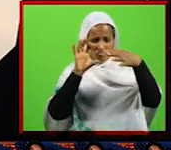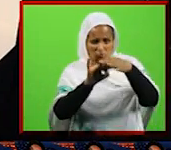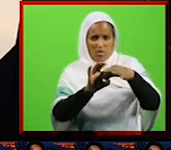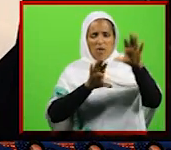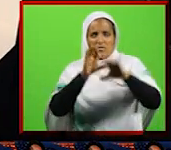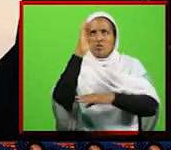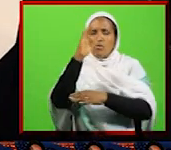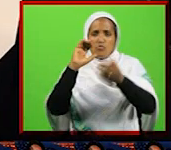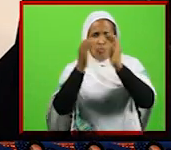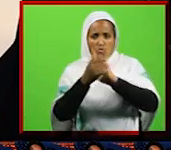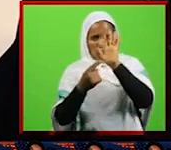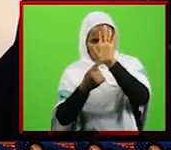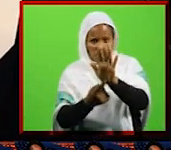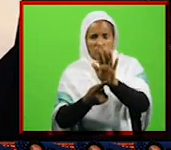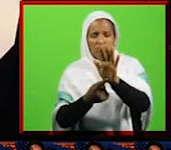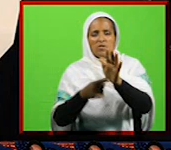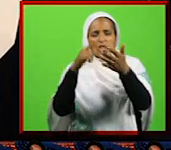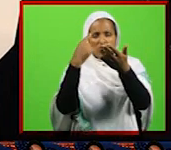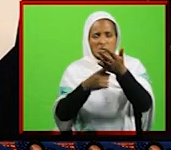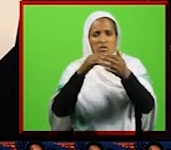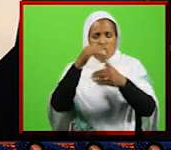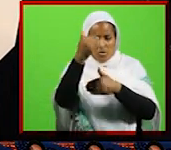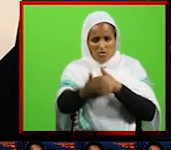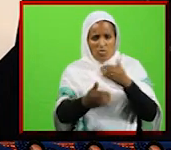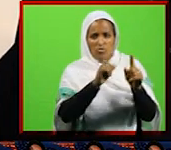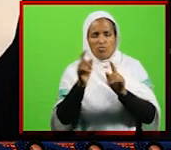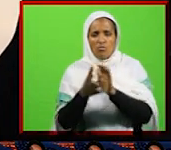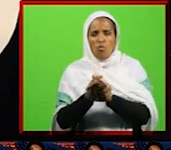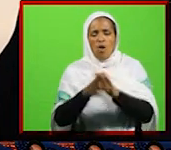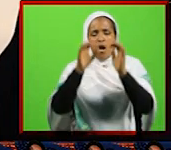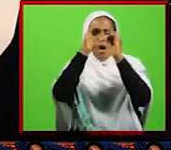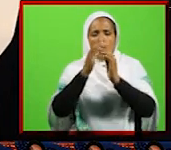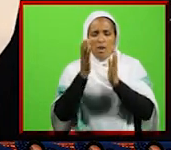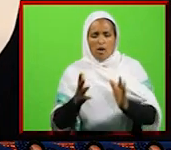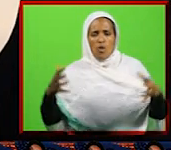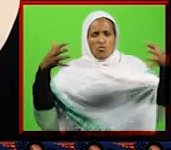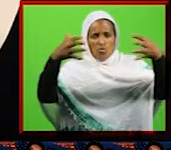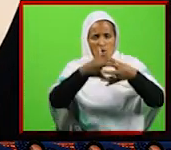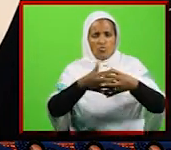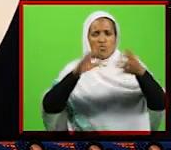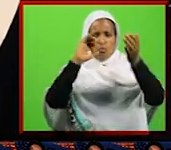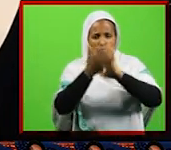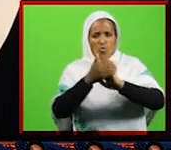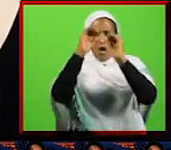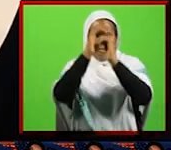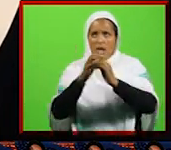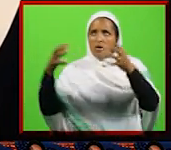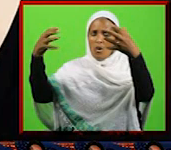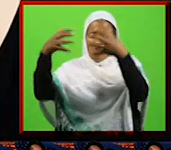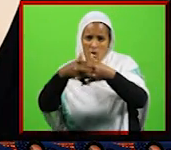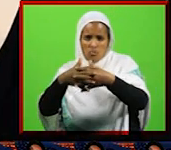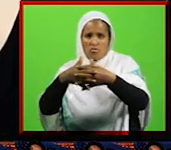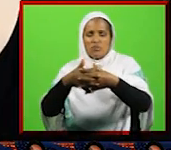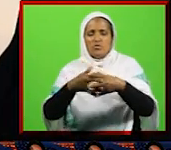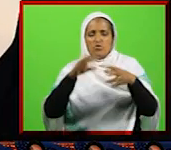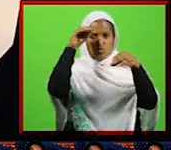አንድ አድራጊው አዋሃጁ እግዚአብሔር መሆኑን አሳይቶና ከዚያው ቀጥሎ ደግሞ ከዚህ አምላካዊ ተዋህዶ ከሆነው ማለት አምላክ